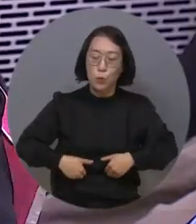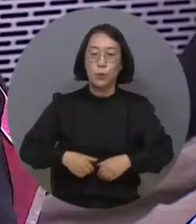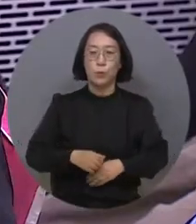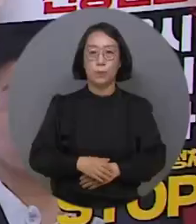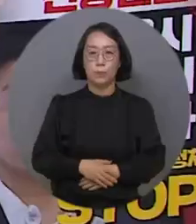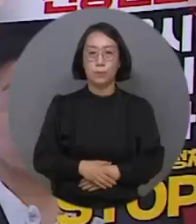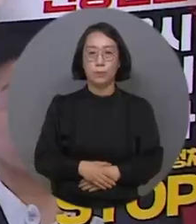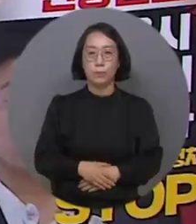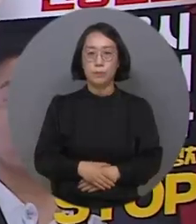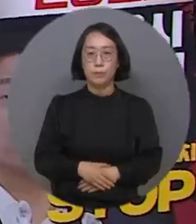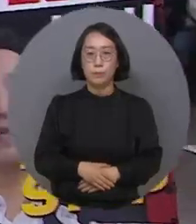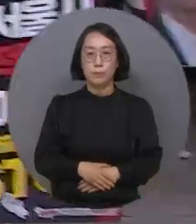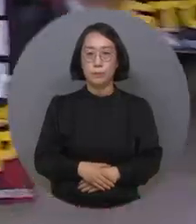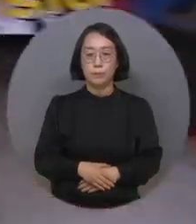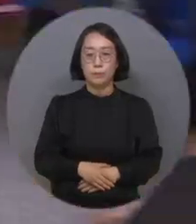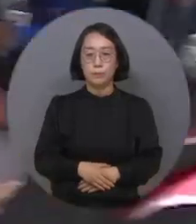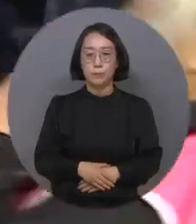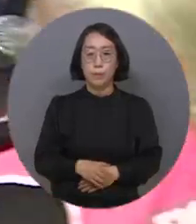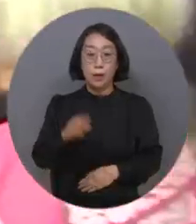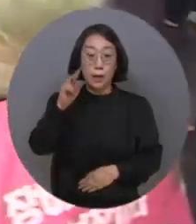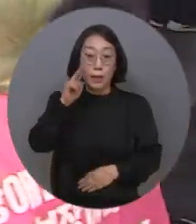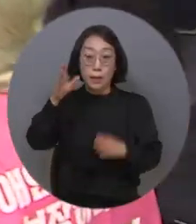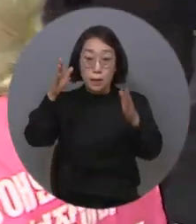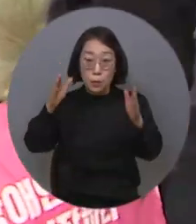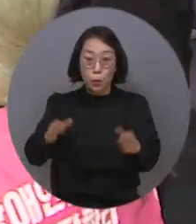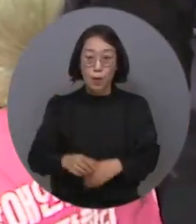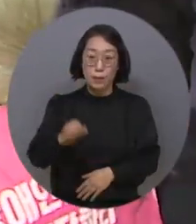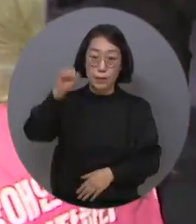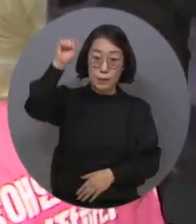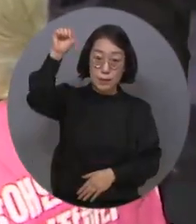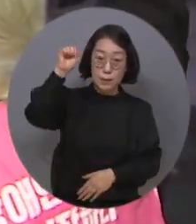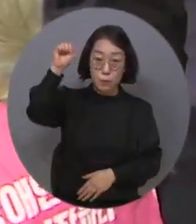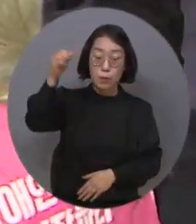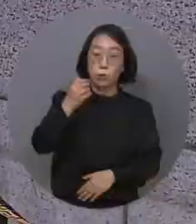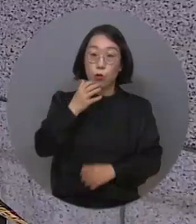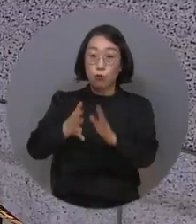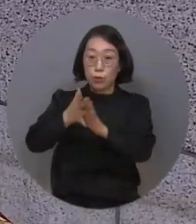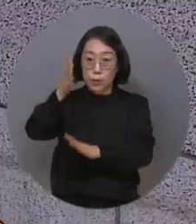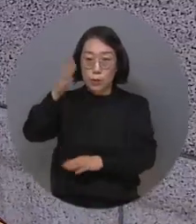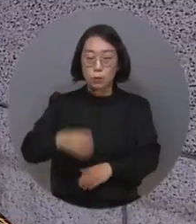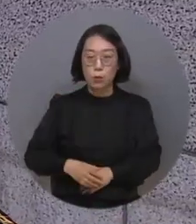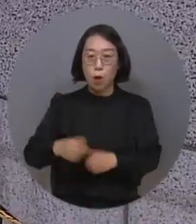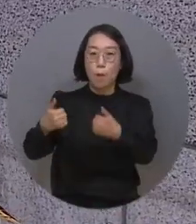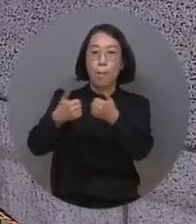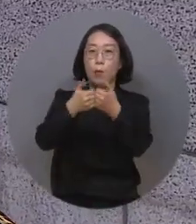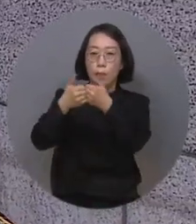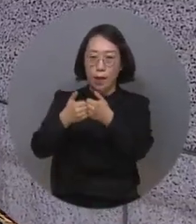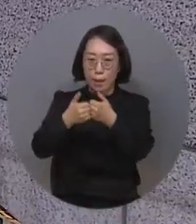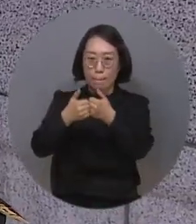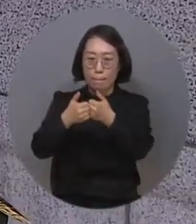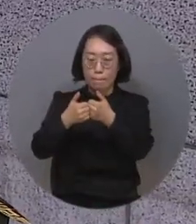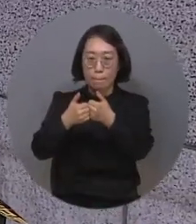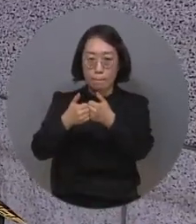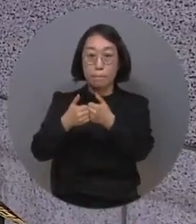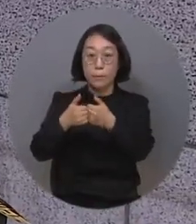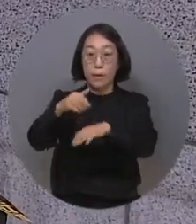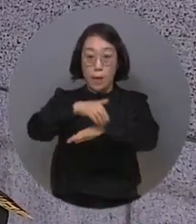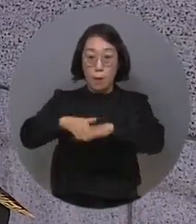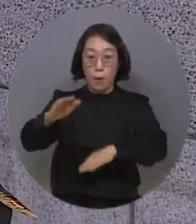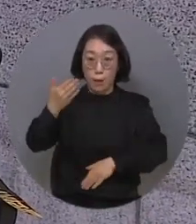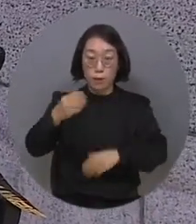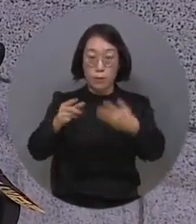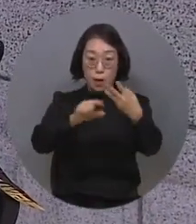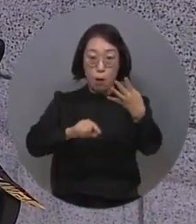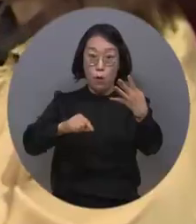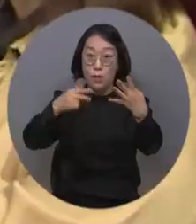나서겠습니다. 1박 2일간 진행된 시위를 통해 서울시 측과 면담 논의가 이뤄졌고 전장현은 4월